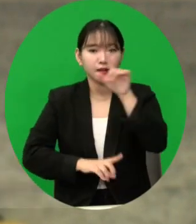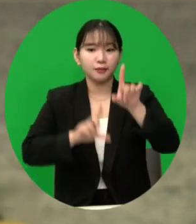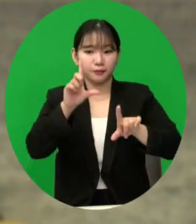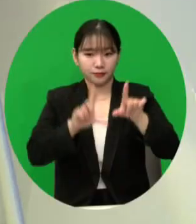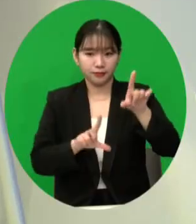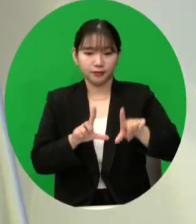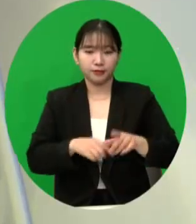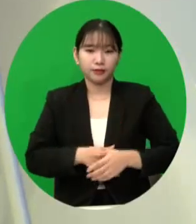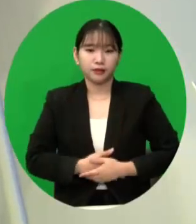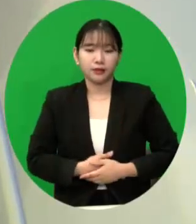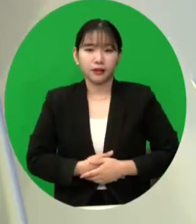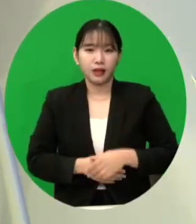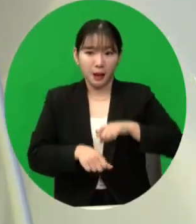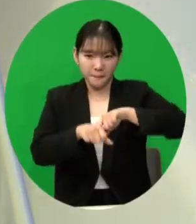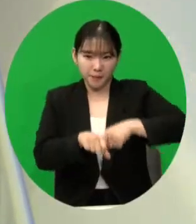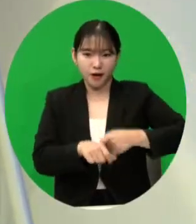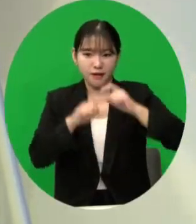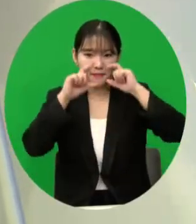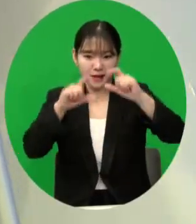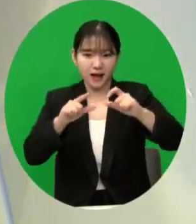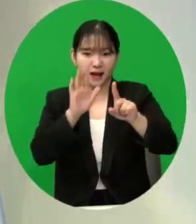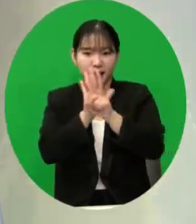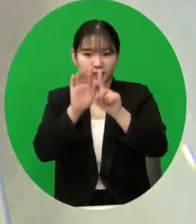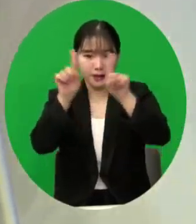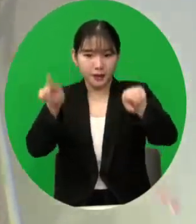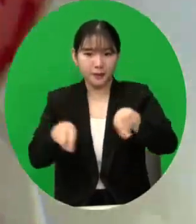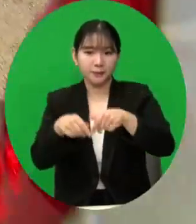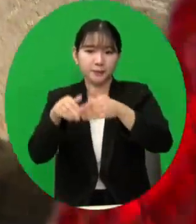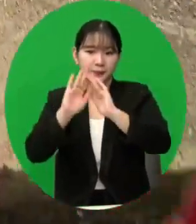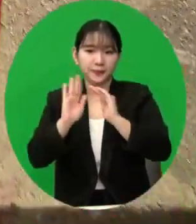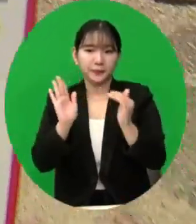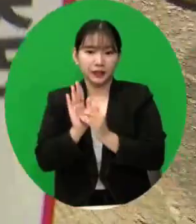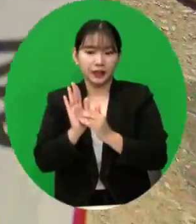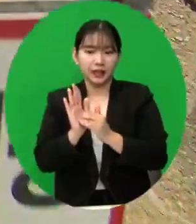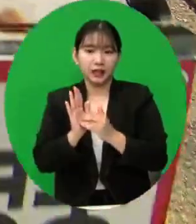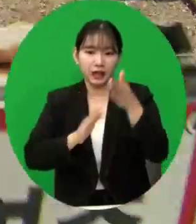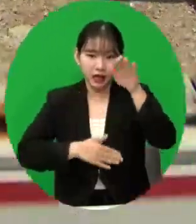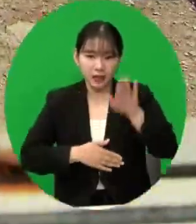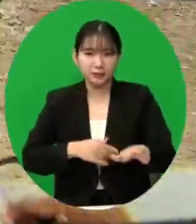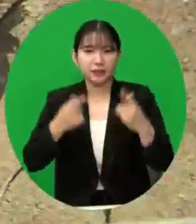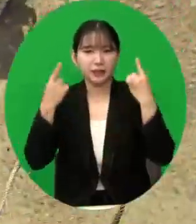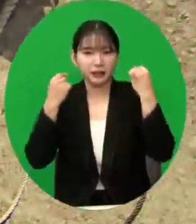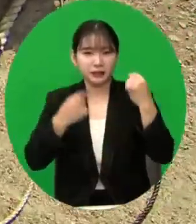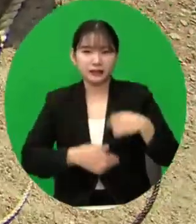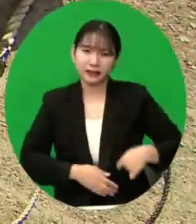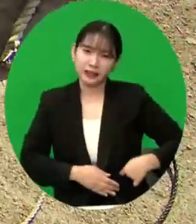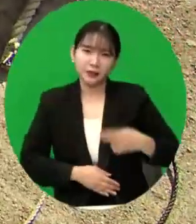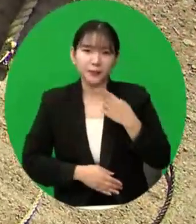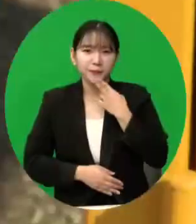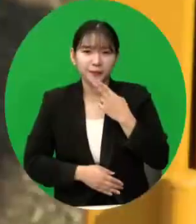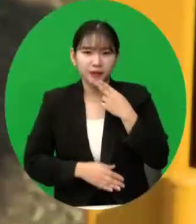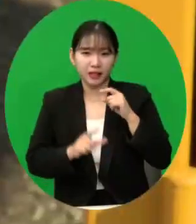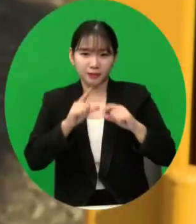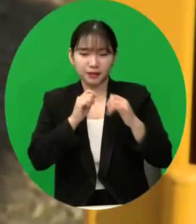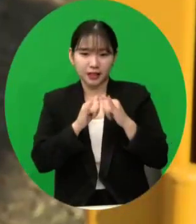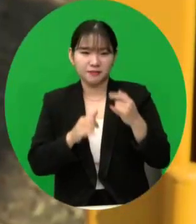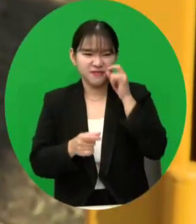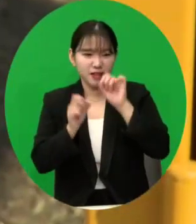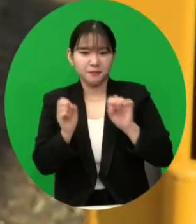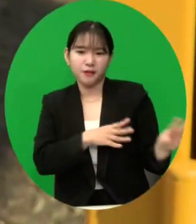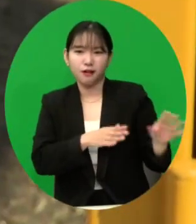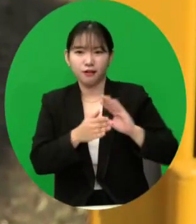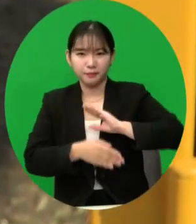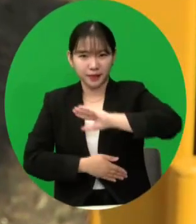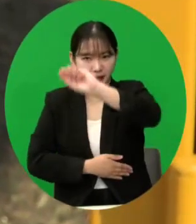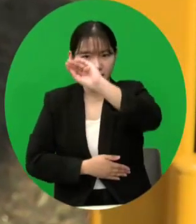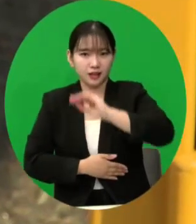깨끗해졌습니다. 과태료 부과 안내판도 설치됐습니다. 하지만 여전히 양심 없는 일부 사람들은 쓰레기를 버리고